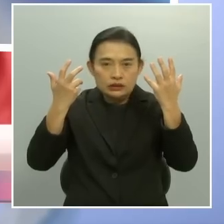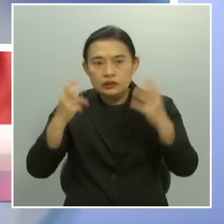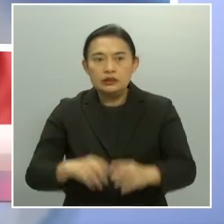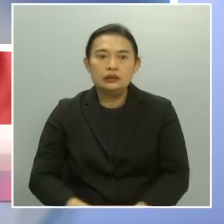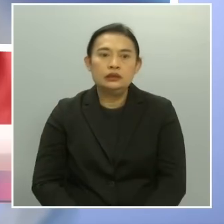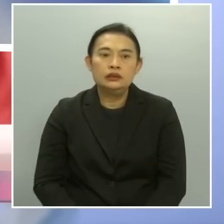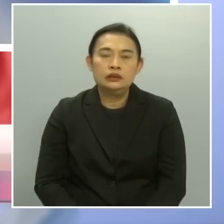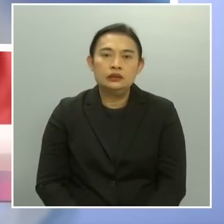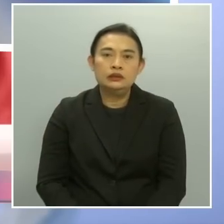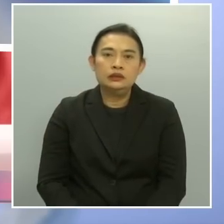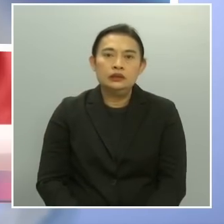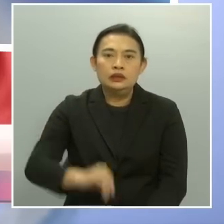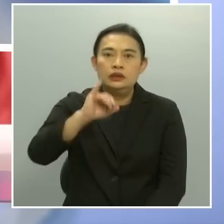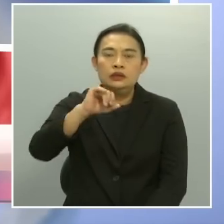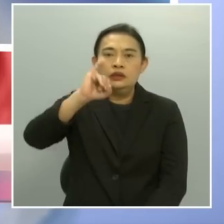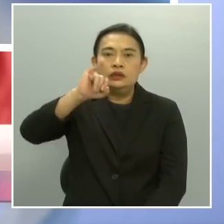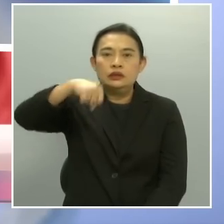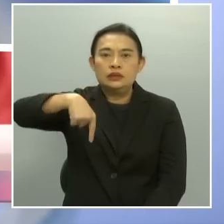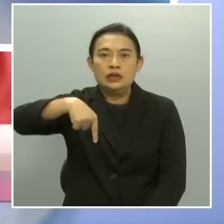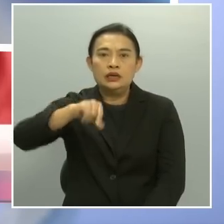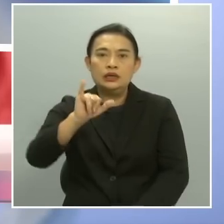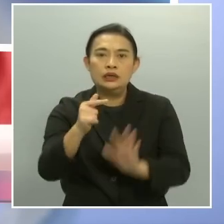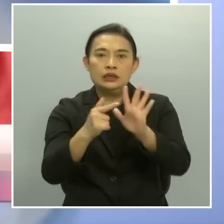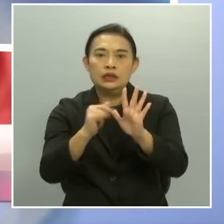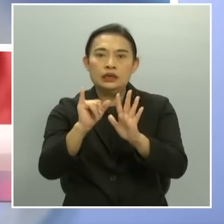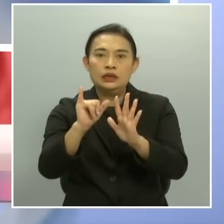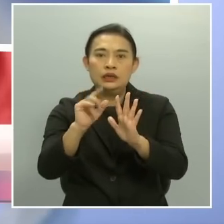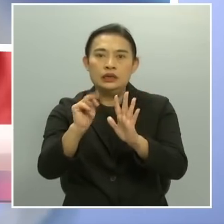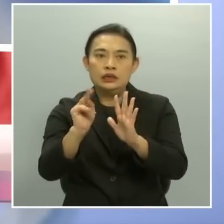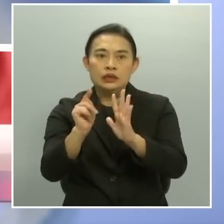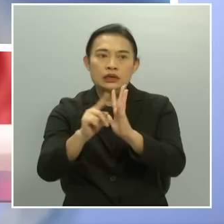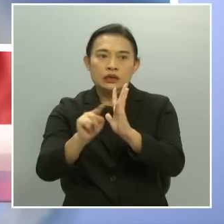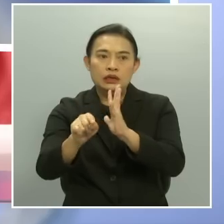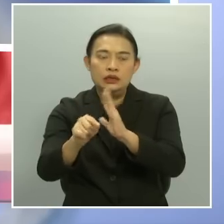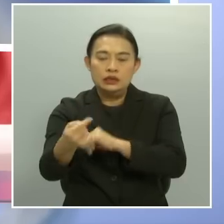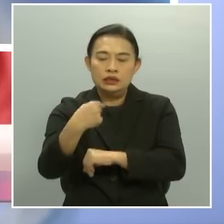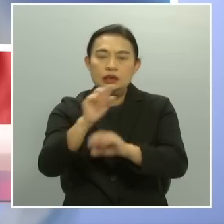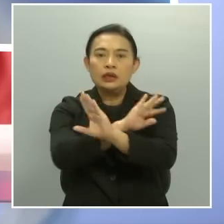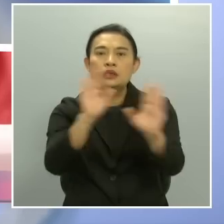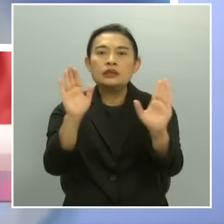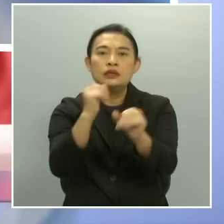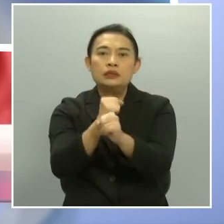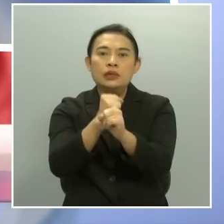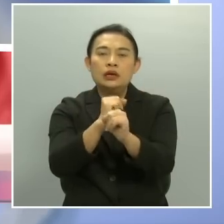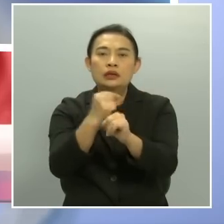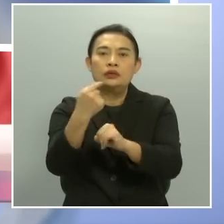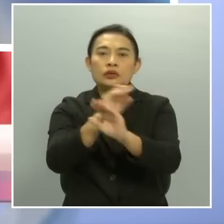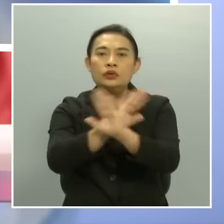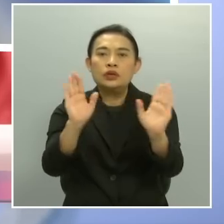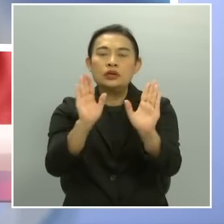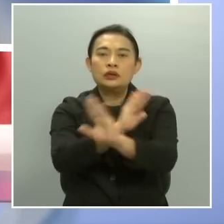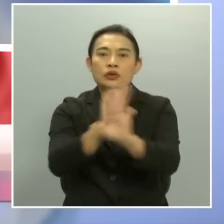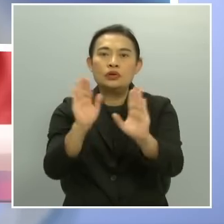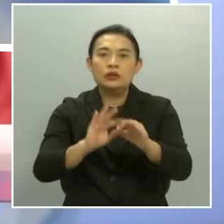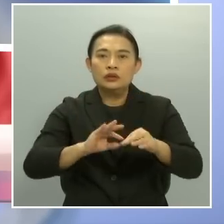ยาไนด์เนี่ยมันส่งผลกระทบกับการงานของเขาเขาถูกแคนเซิลงานเขาถูกละครก็เลื่อน